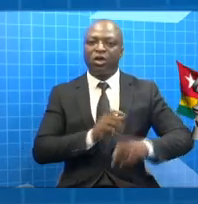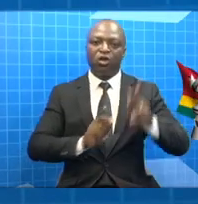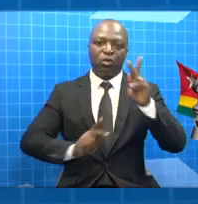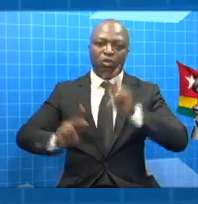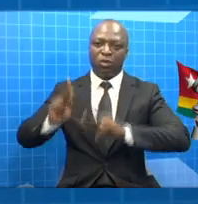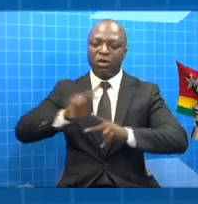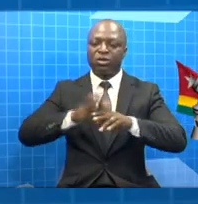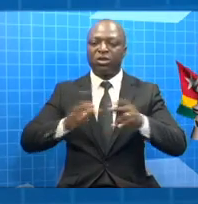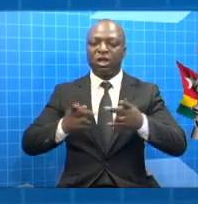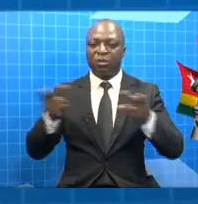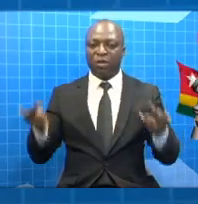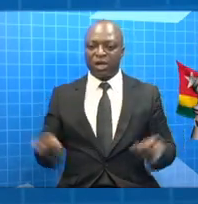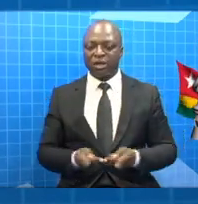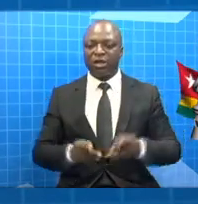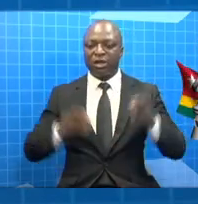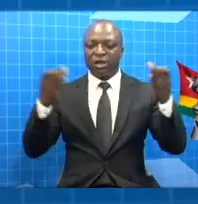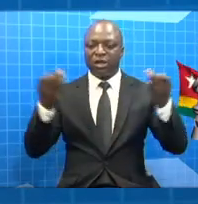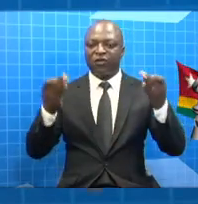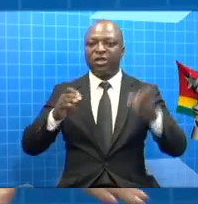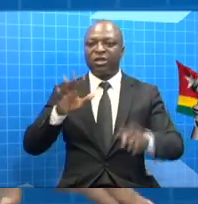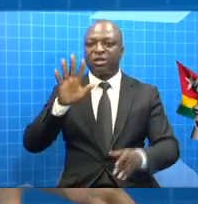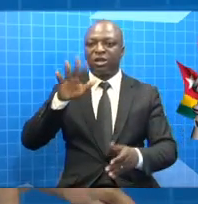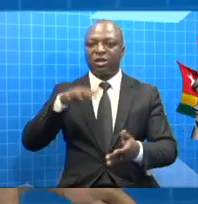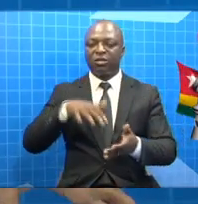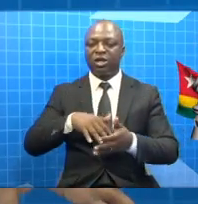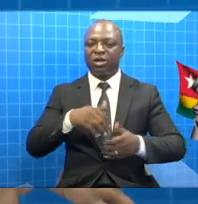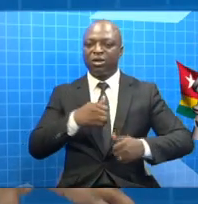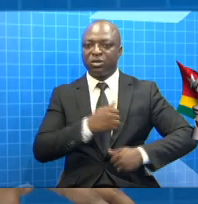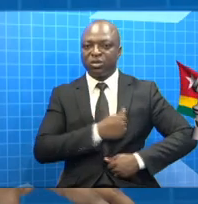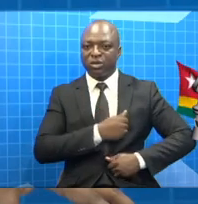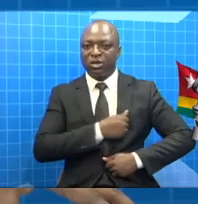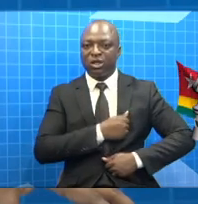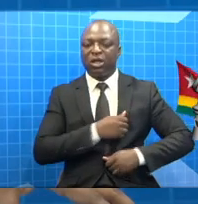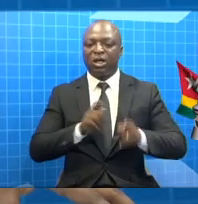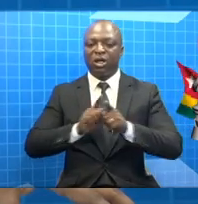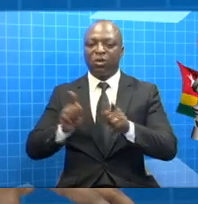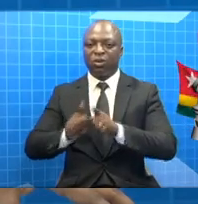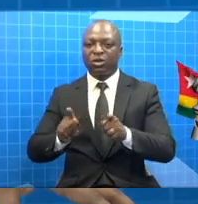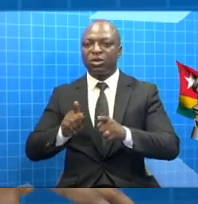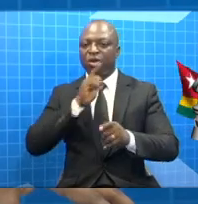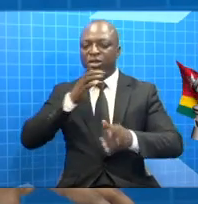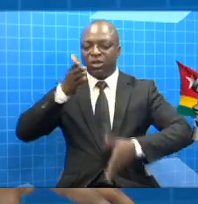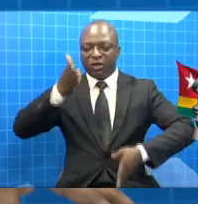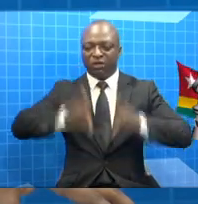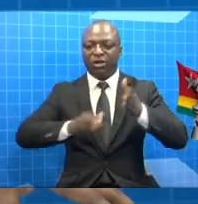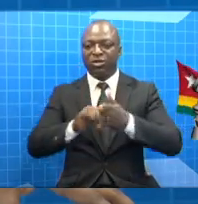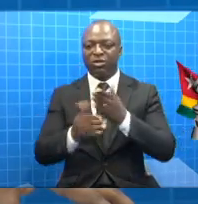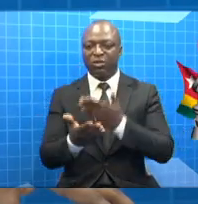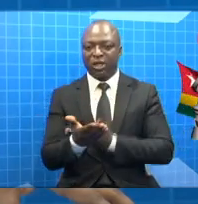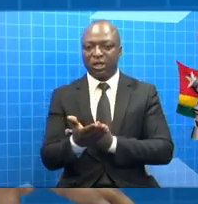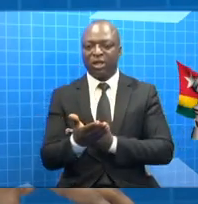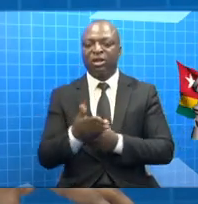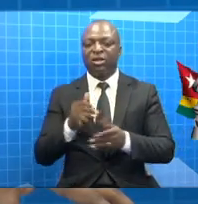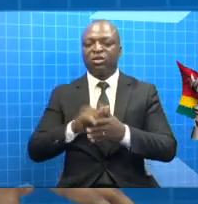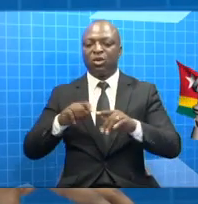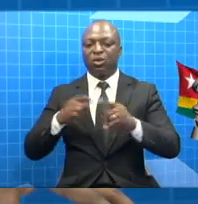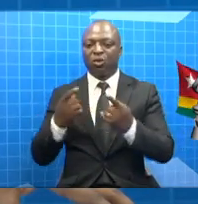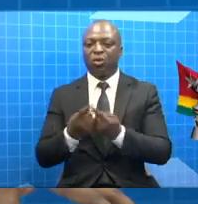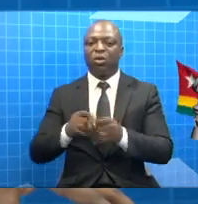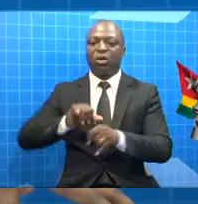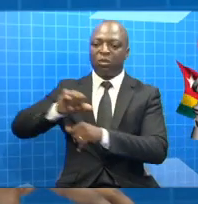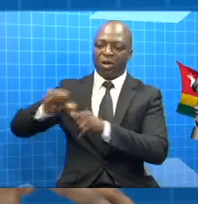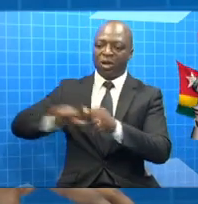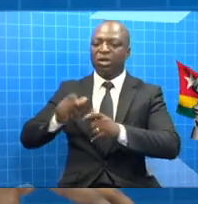sur la place des fêtes, 5000 militaires et paramilitaires ont défilé ce matin, une parade